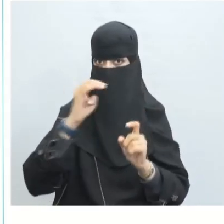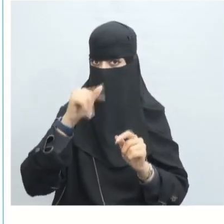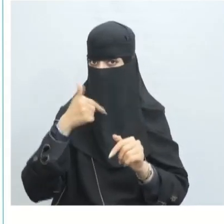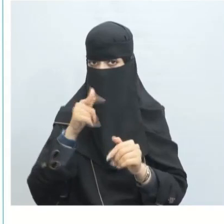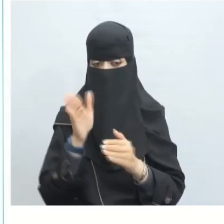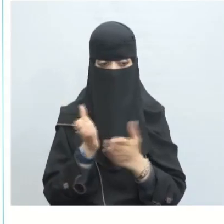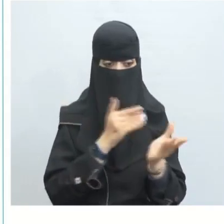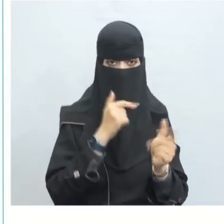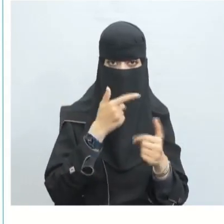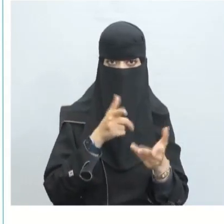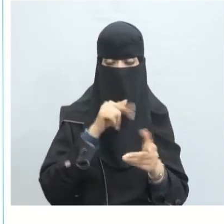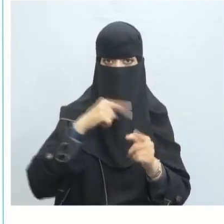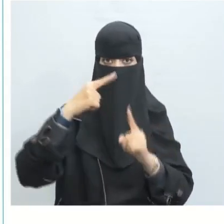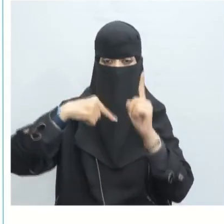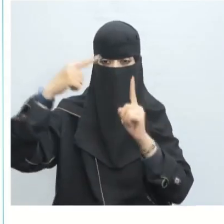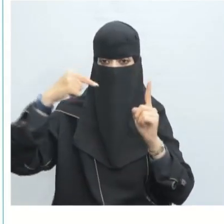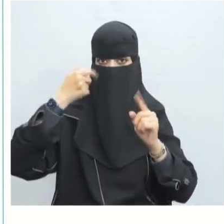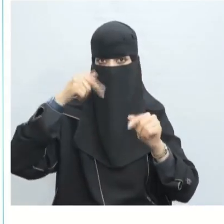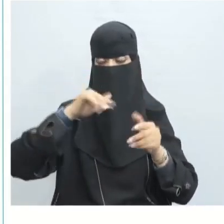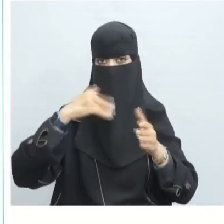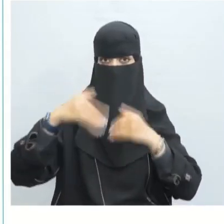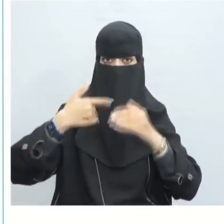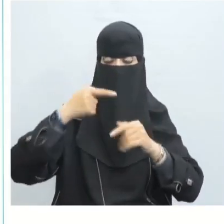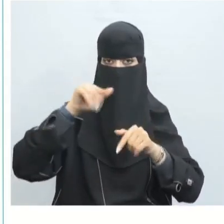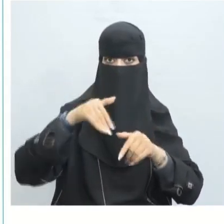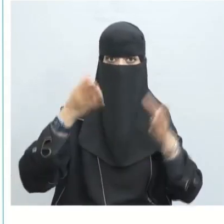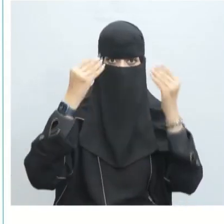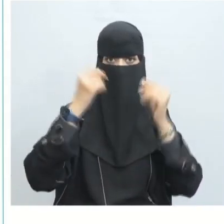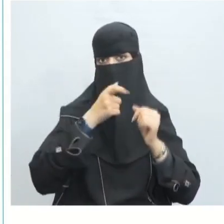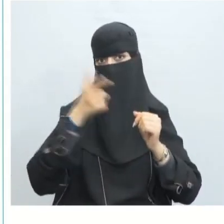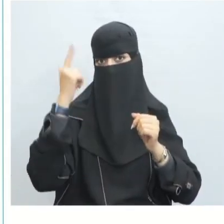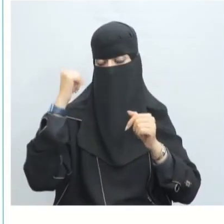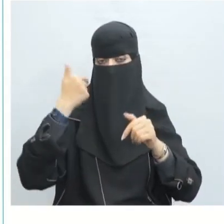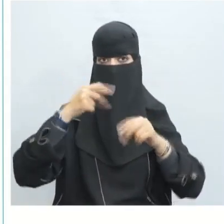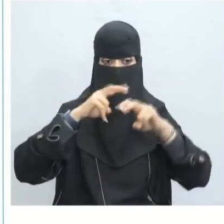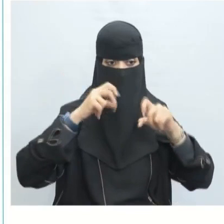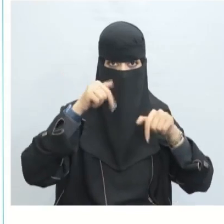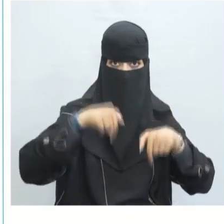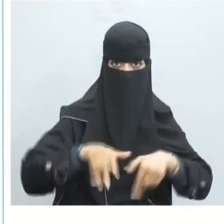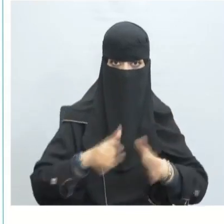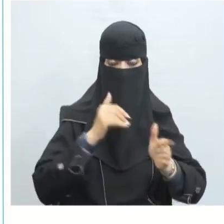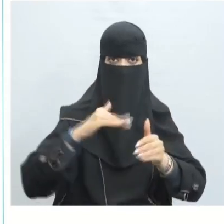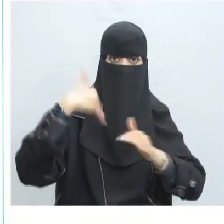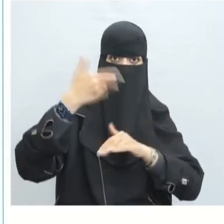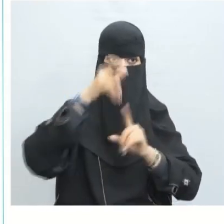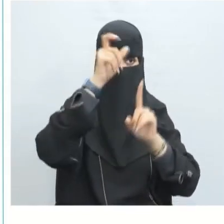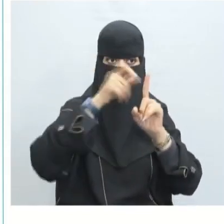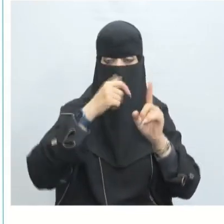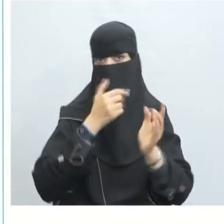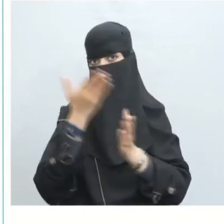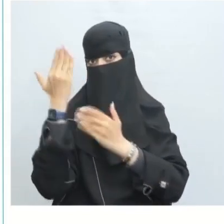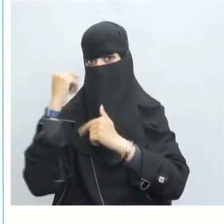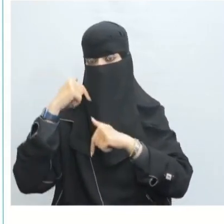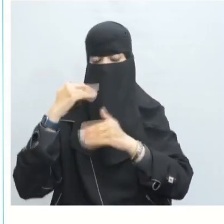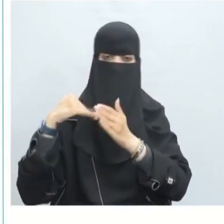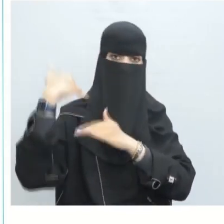او العكس ولكن تعطينا مؤشر مع مرور الوقت مع البيانات التاريخيه مع البحث الذي نجريه ما عدا الحضور سابقا وبالتالي